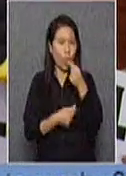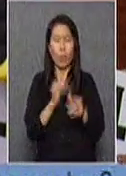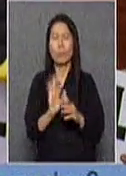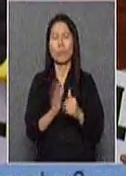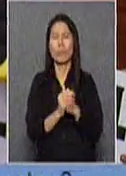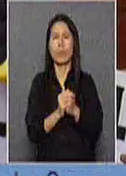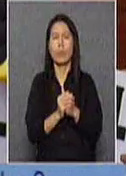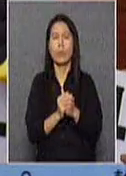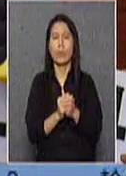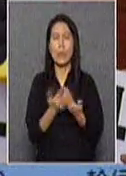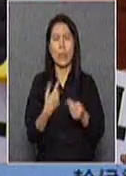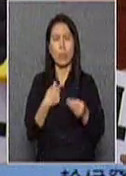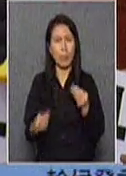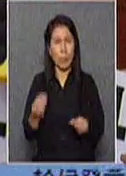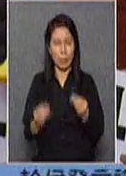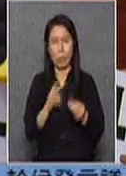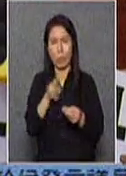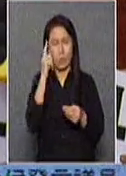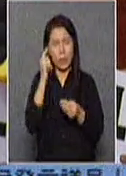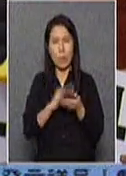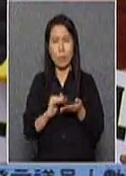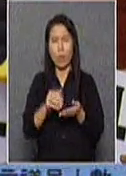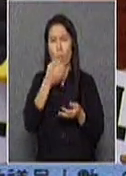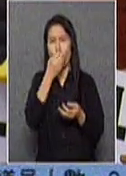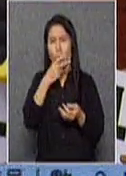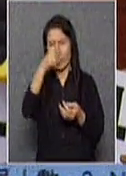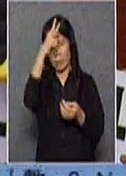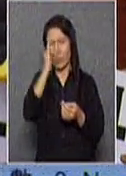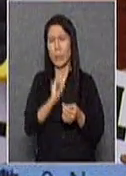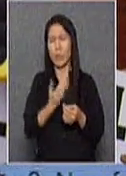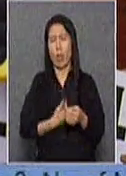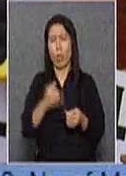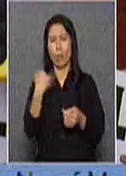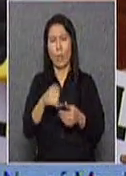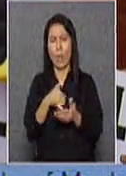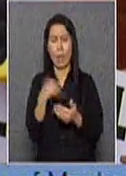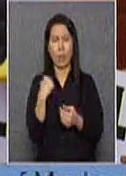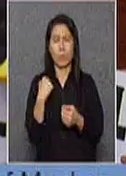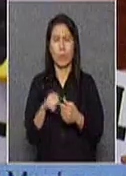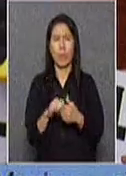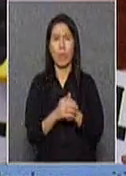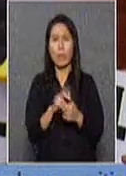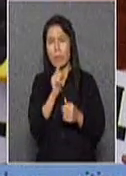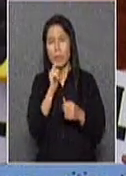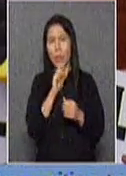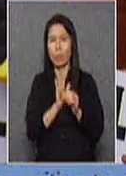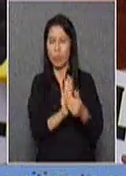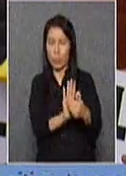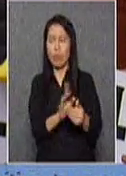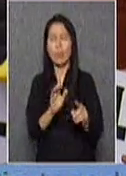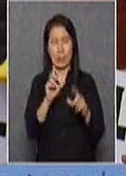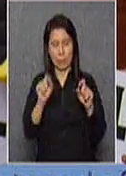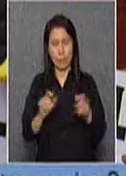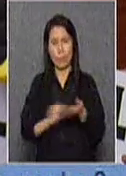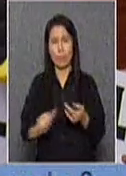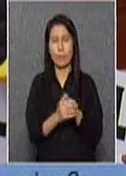但我覺得要有個比較，才顯示香港政府的無良和無能，即係點解要拒絕納入是有足夠的理由。